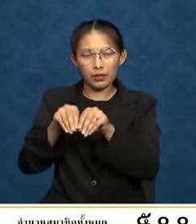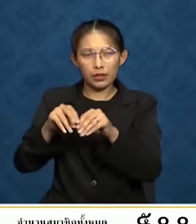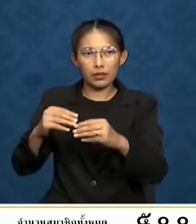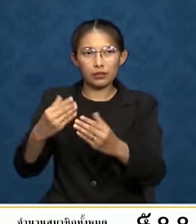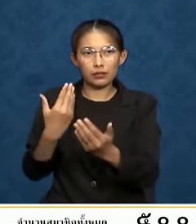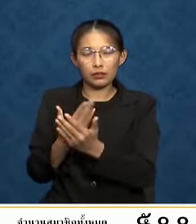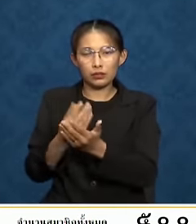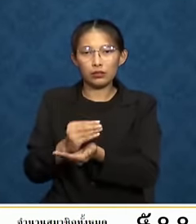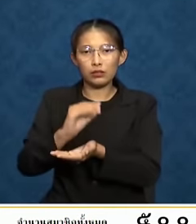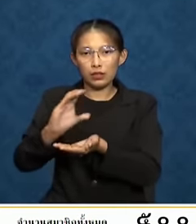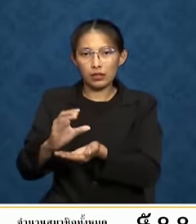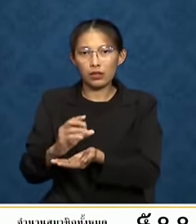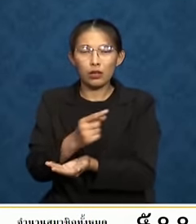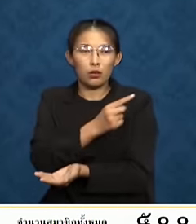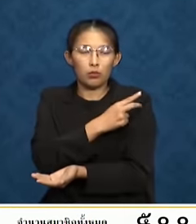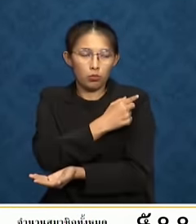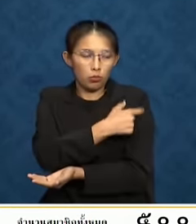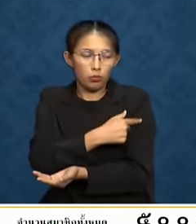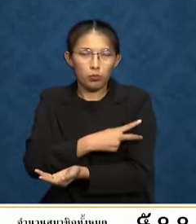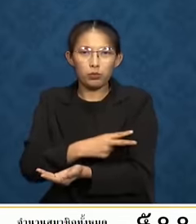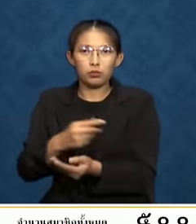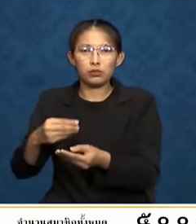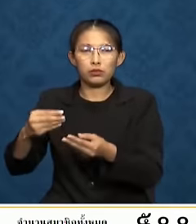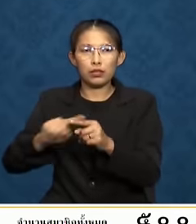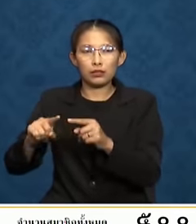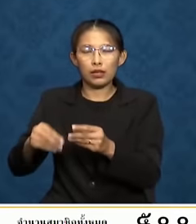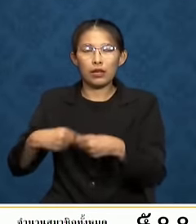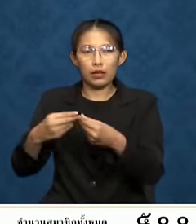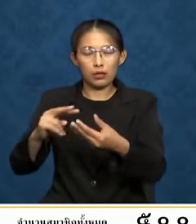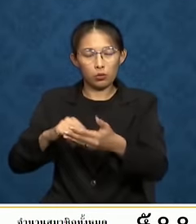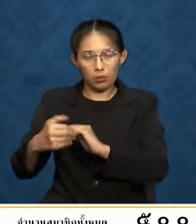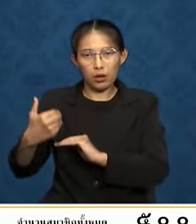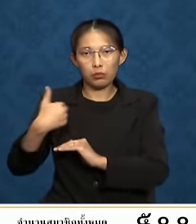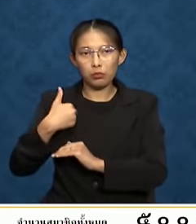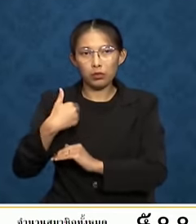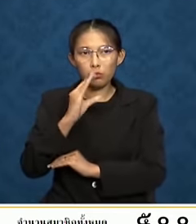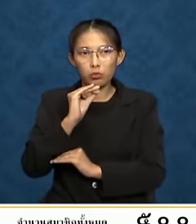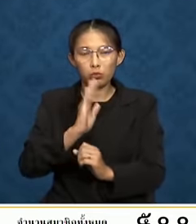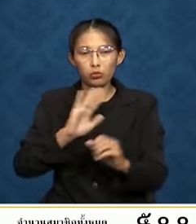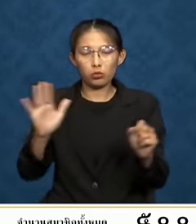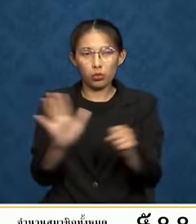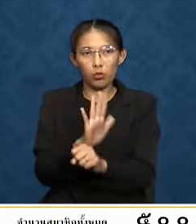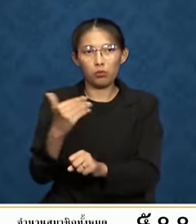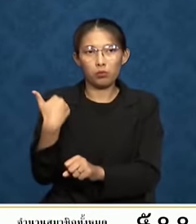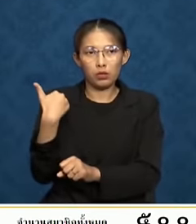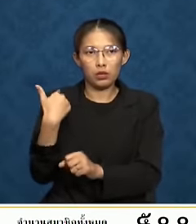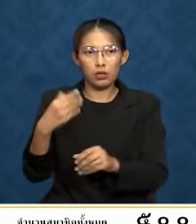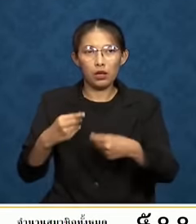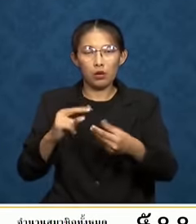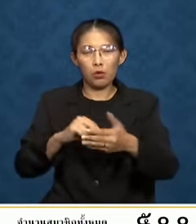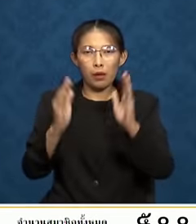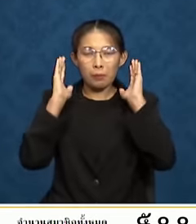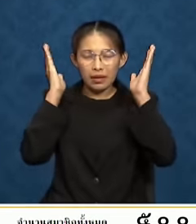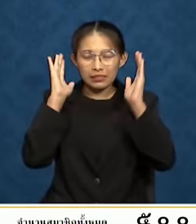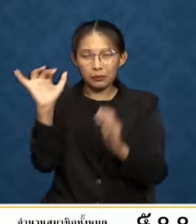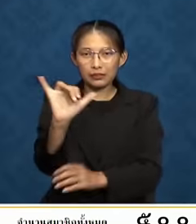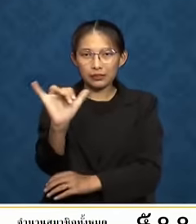ให้ยศด้วยไอ้ตรงนี้เนี่ไม่ได้ไม่ไม่ได้พูดเกินจริงนะกองทัพเคุยกันเองว่าอย่าเพิ่งประชาสัมพันธ์